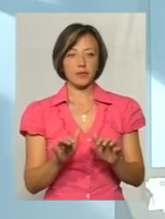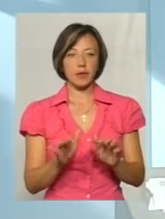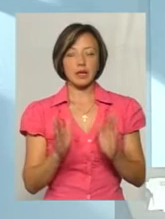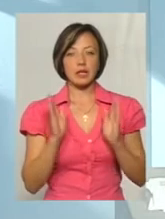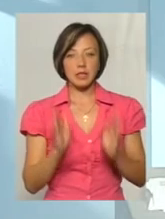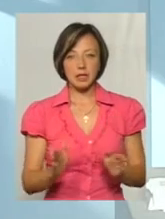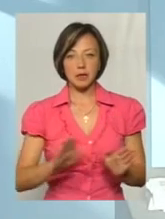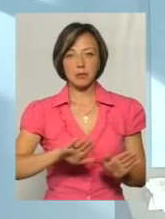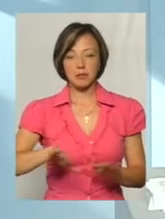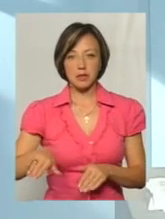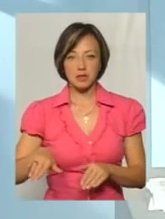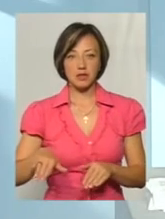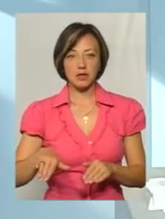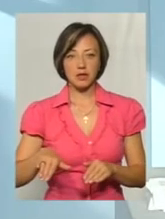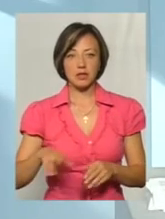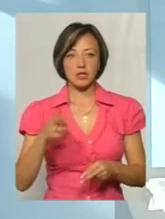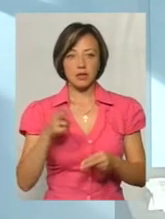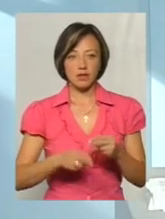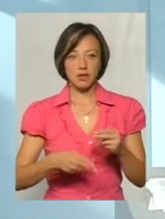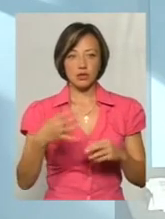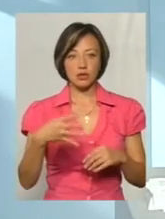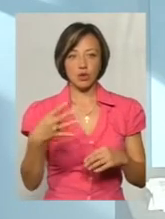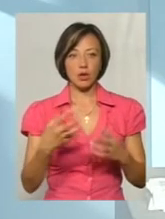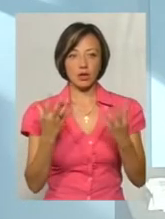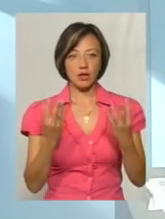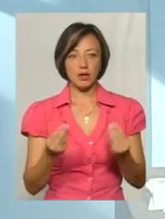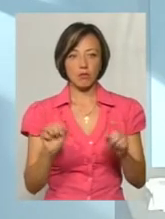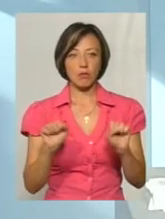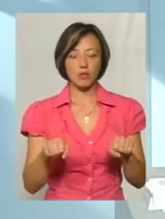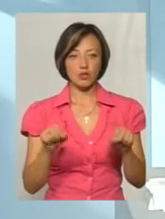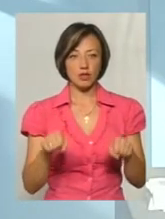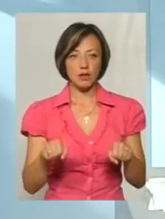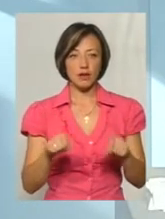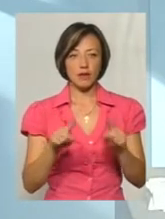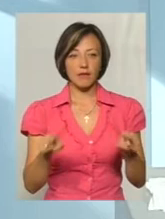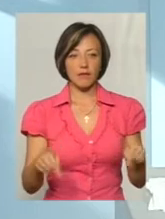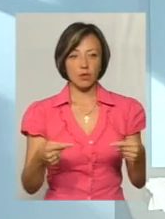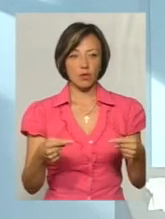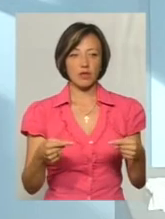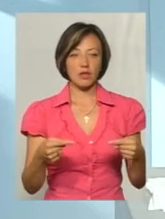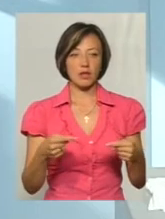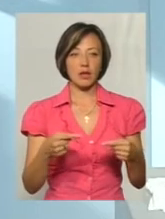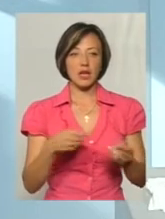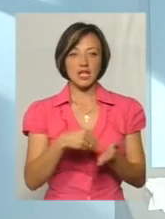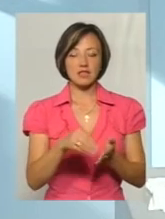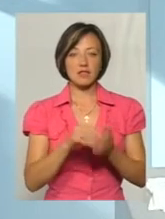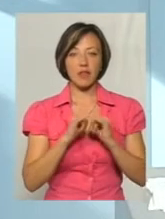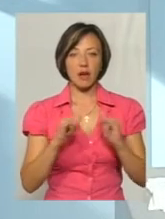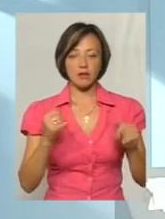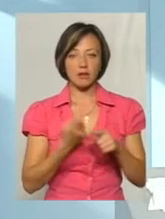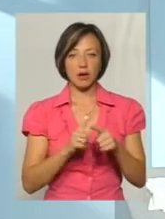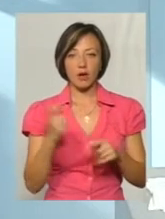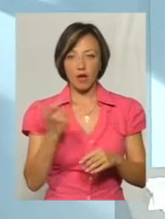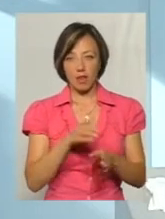тільки після завершення 40 днів, можливе відновлення свинарства в даному господарстві. На